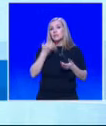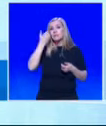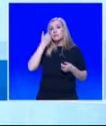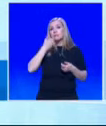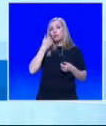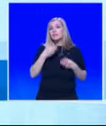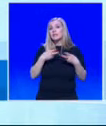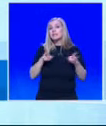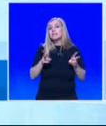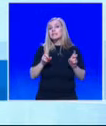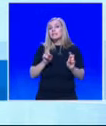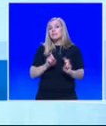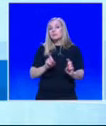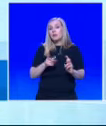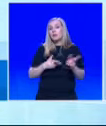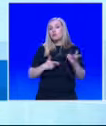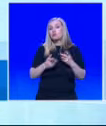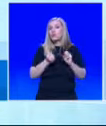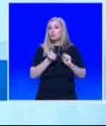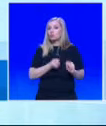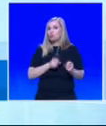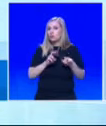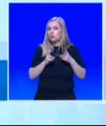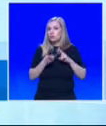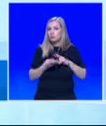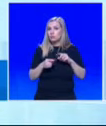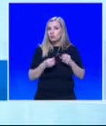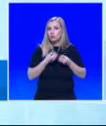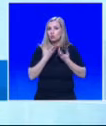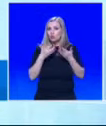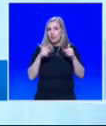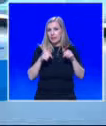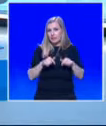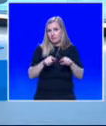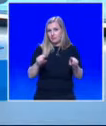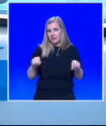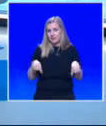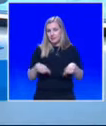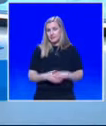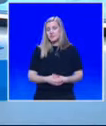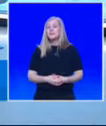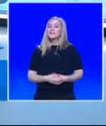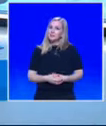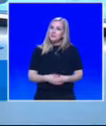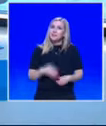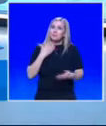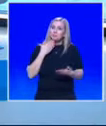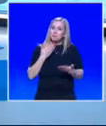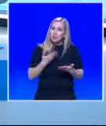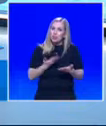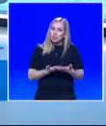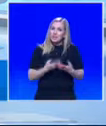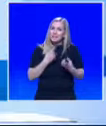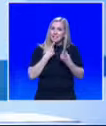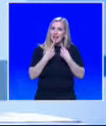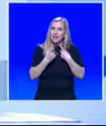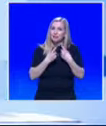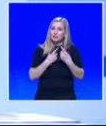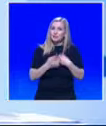своята слабост по отношение на конституционните реформи, които се случиха днес в зала. Добре, благодаря ви за този разговор в нашия